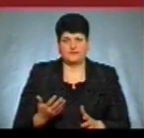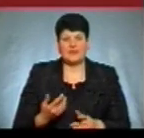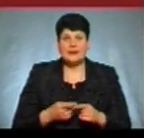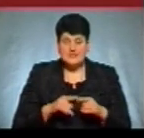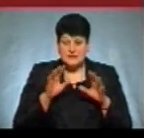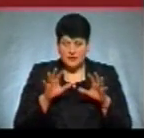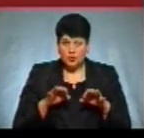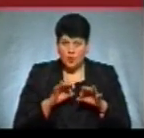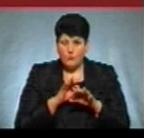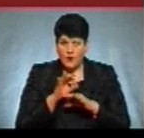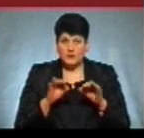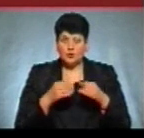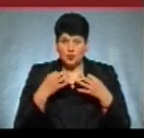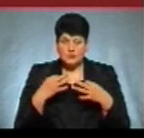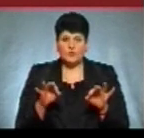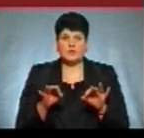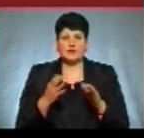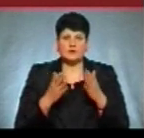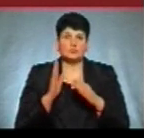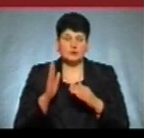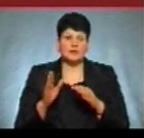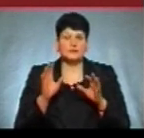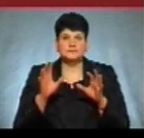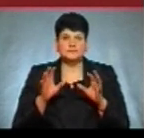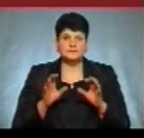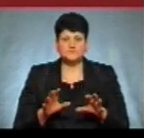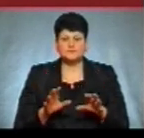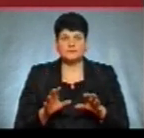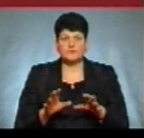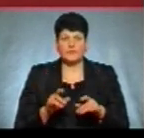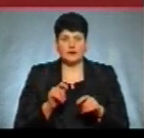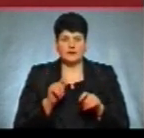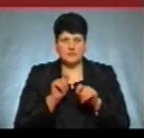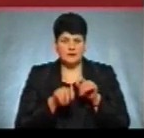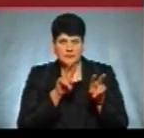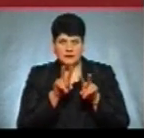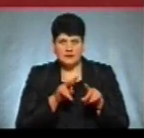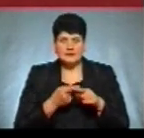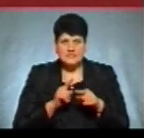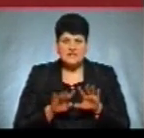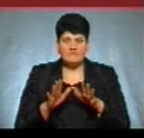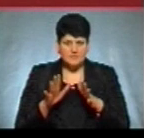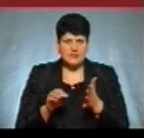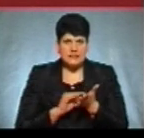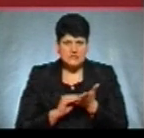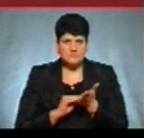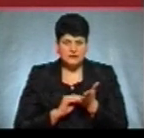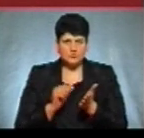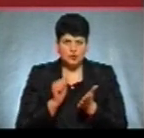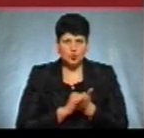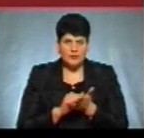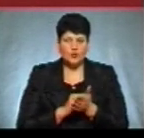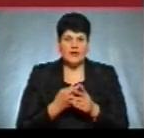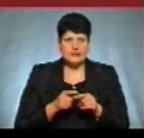би дозволив, ставши законом, ретельніше відстежувати такі, звичайно, випадки і документувати злочини. Так, якісніше